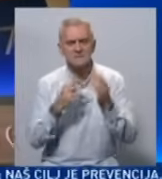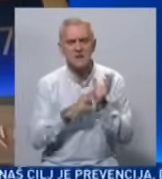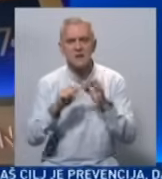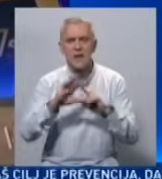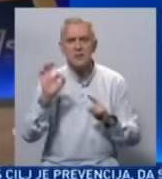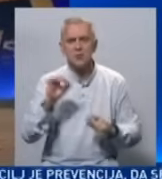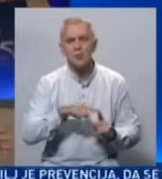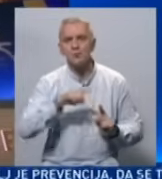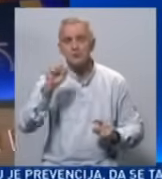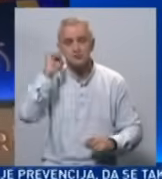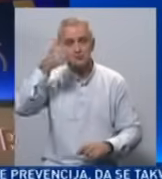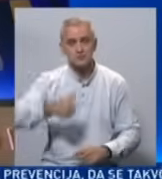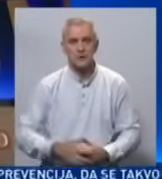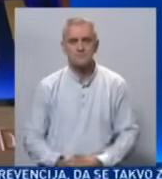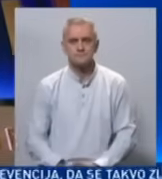sutra.